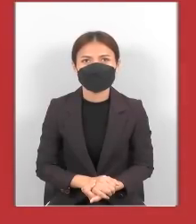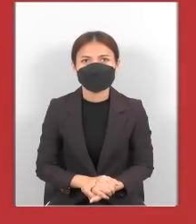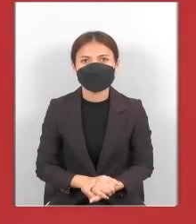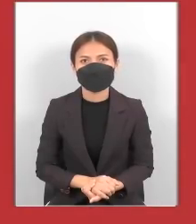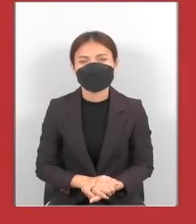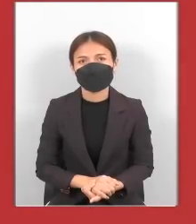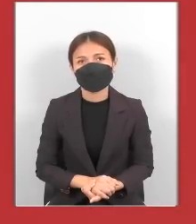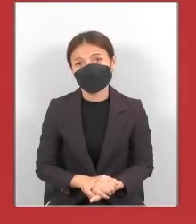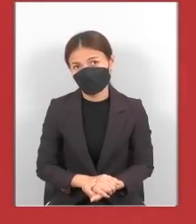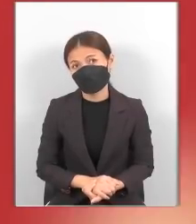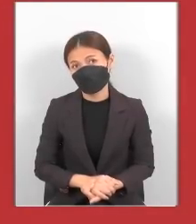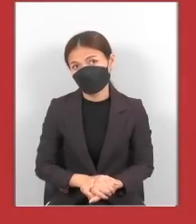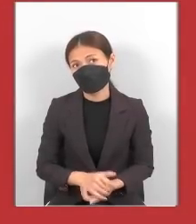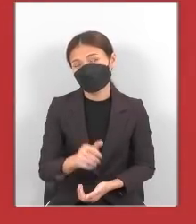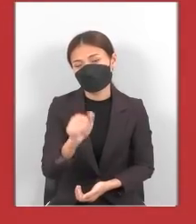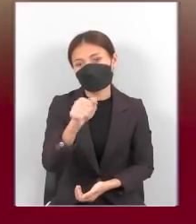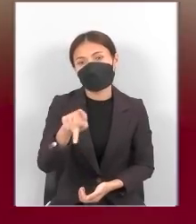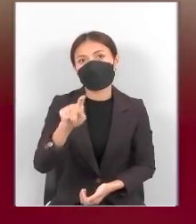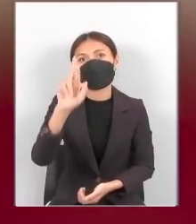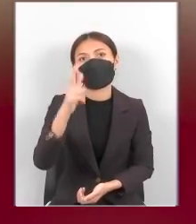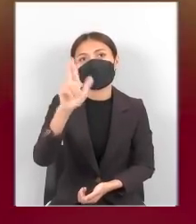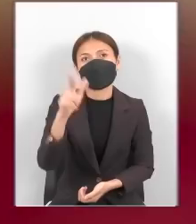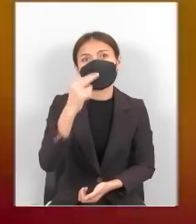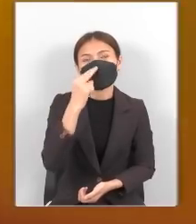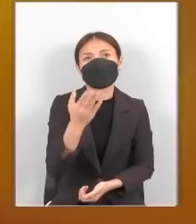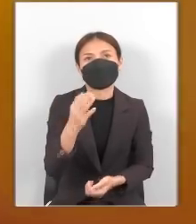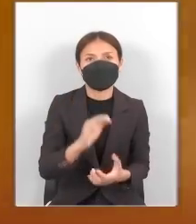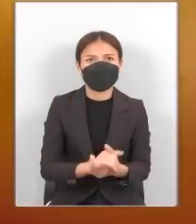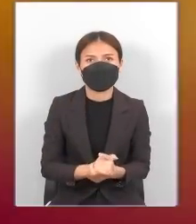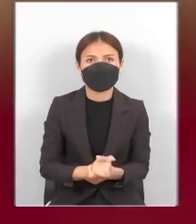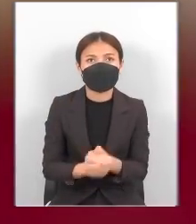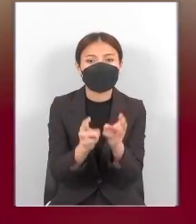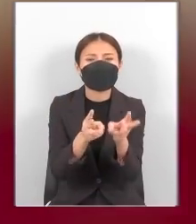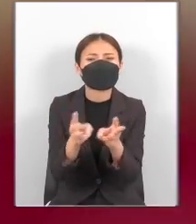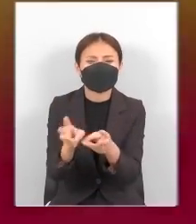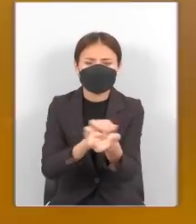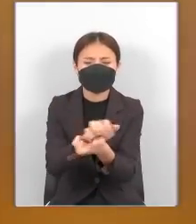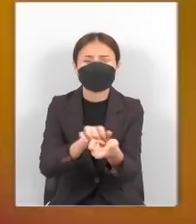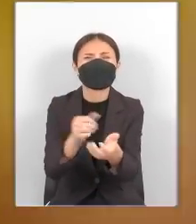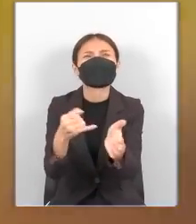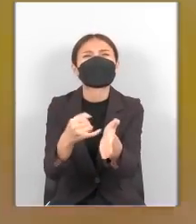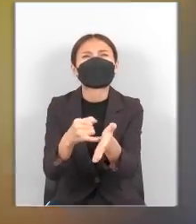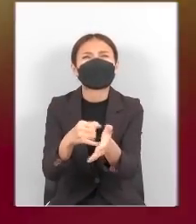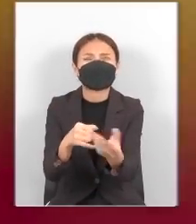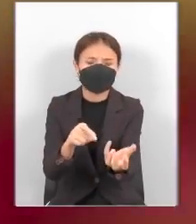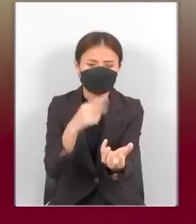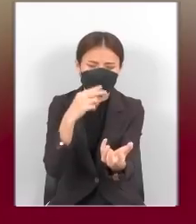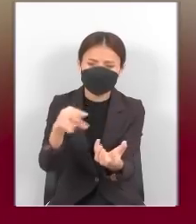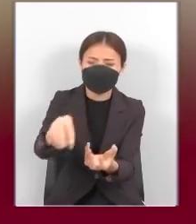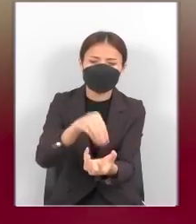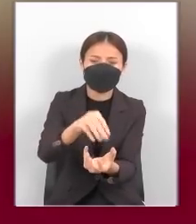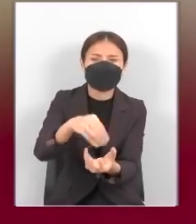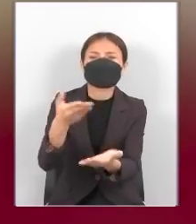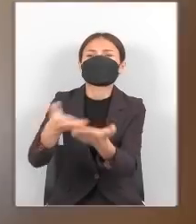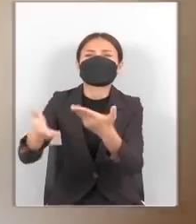อันนี้อยู่ใน TikTok ดูคร่าวๆไปก่อนแล้วกันนะคะวิธีการทำง่ายมากเดี๋ยวนี้มันก็จะมีอุปกรณ์ที่หาได้ตามท้องตลาดนะคะ